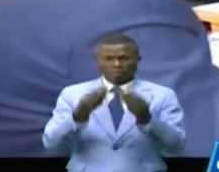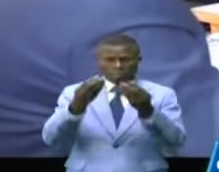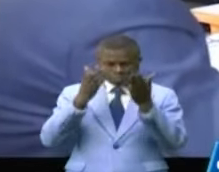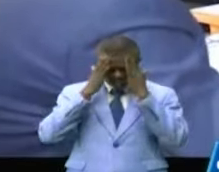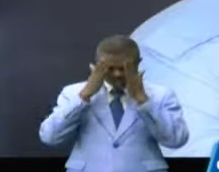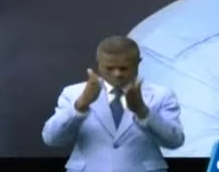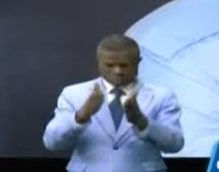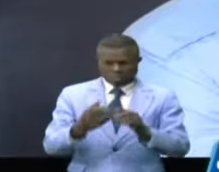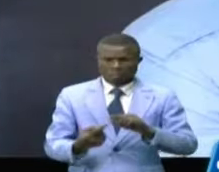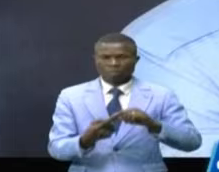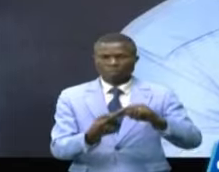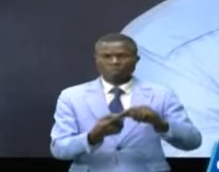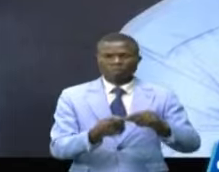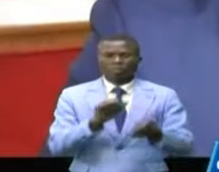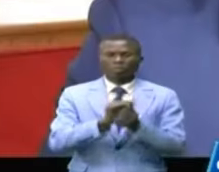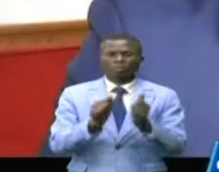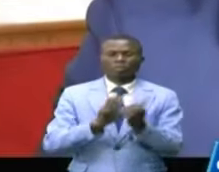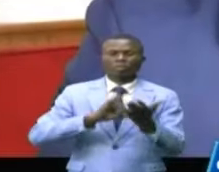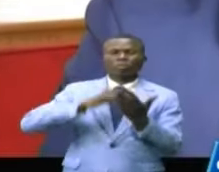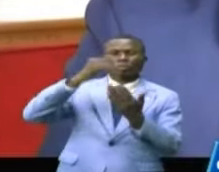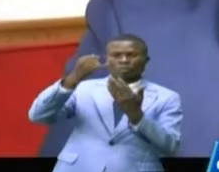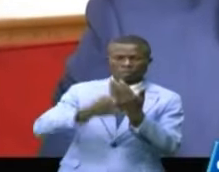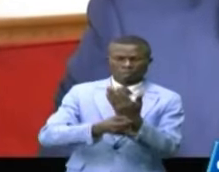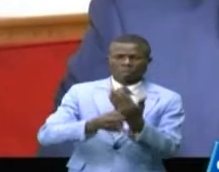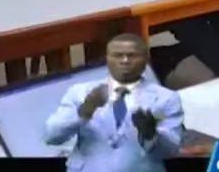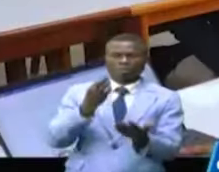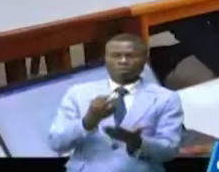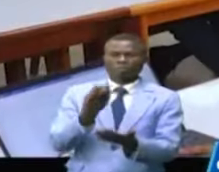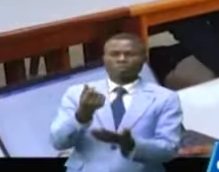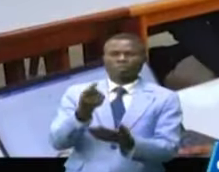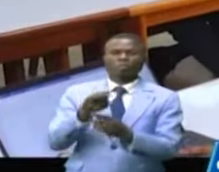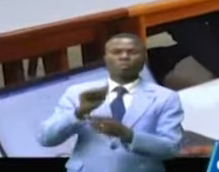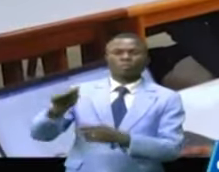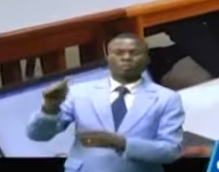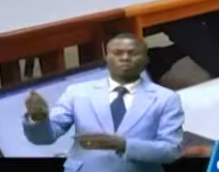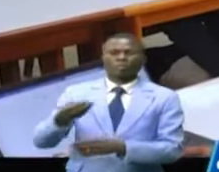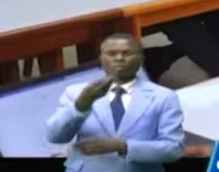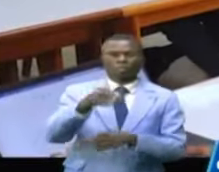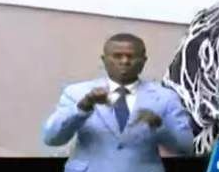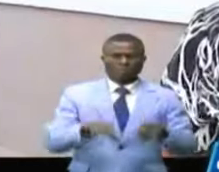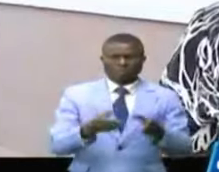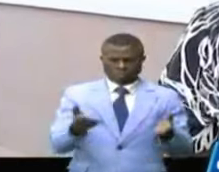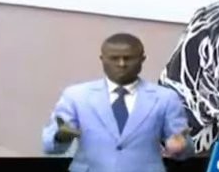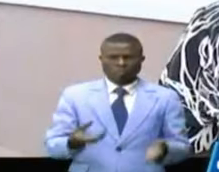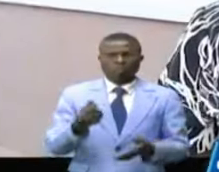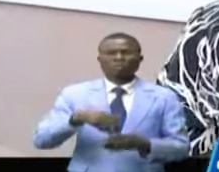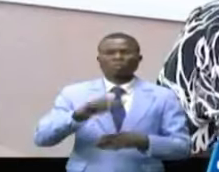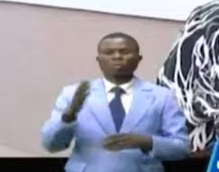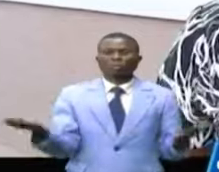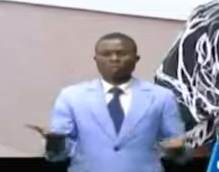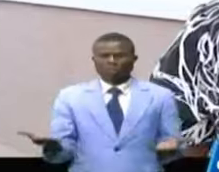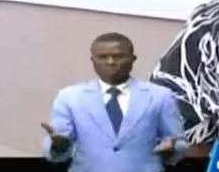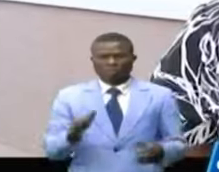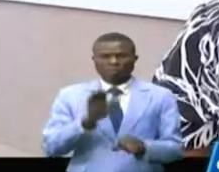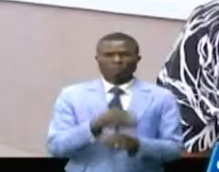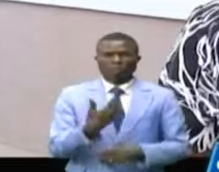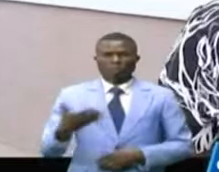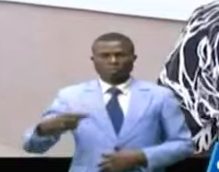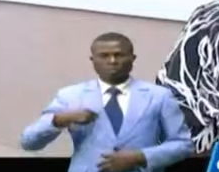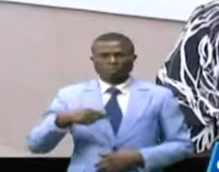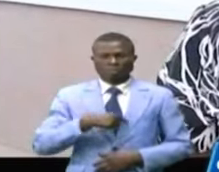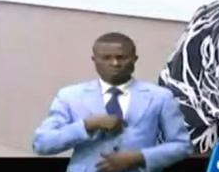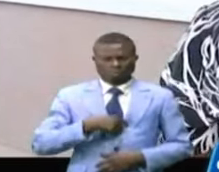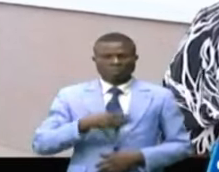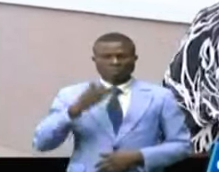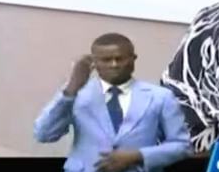regard particulier sur les projets financés par elle en RDC. Plusieurs choses que nous allons